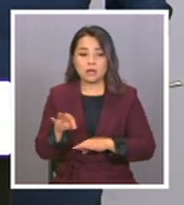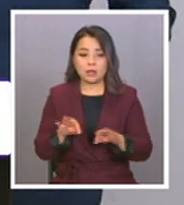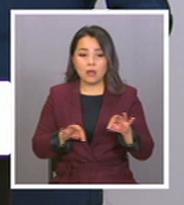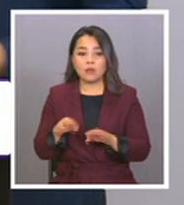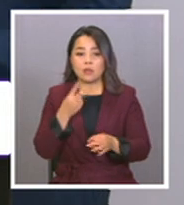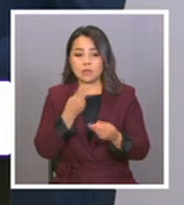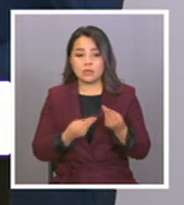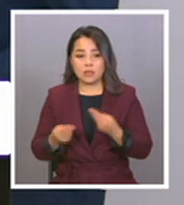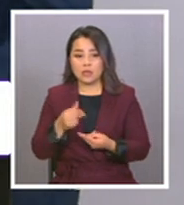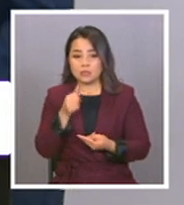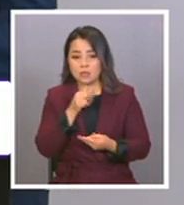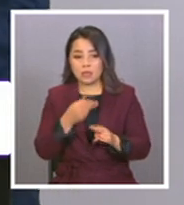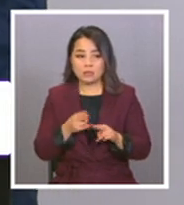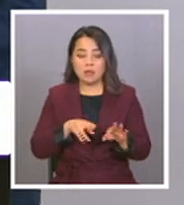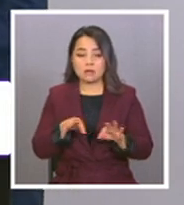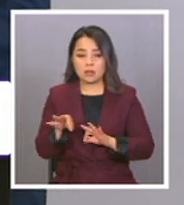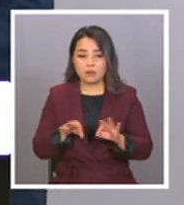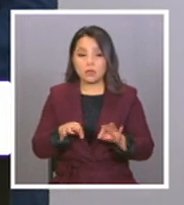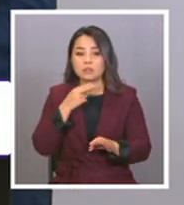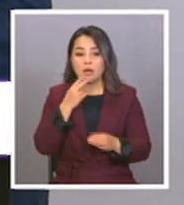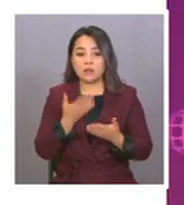қарастырсақ. Графикке назар аударыңыздар.